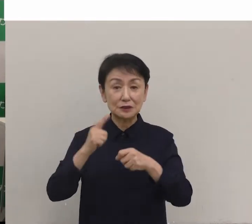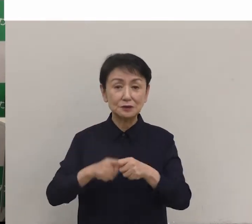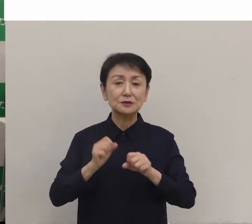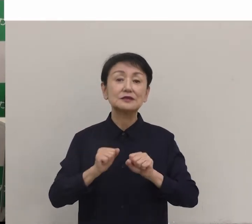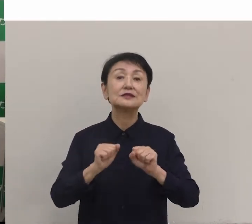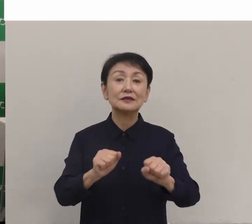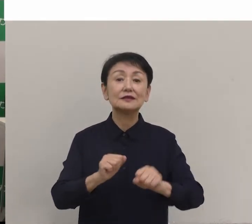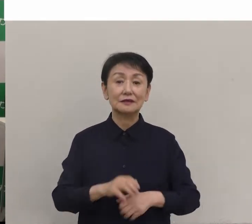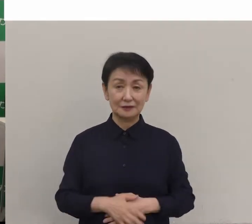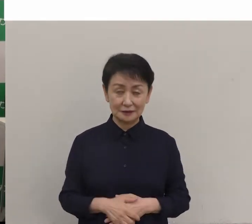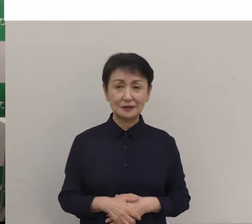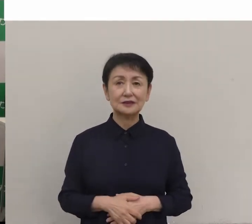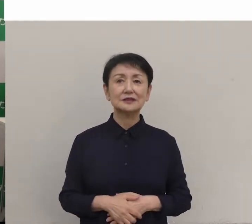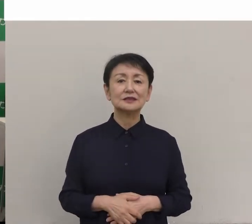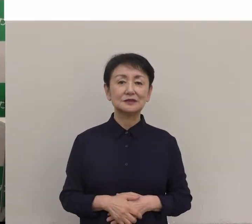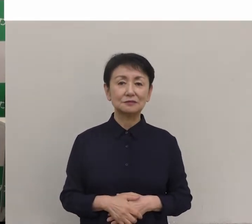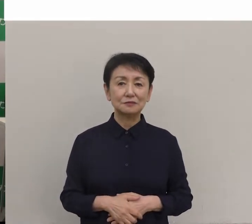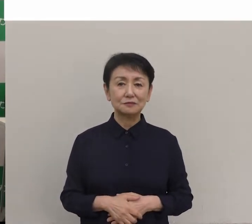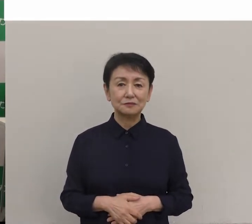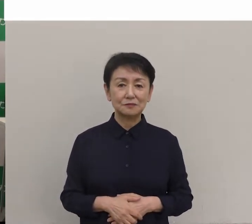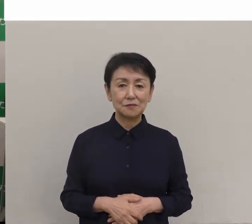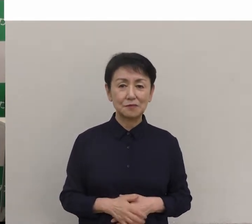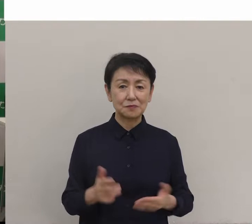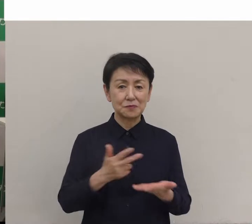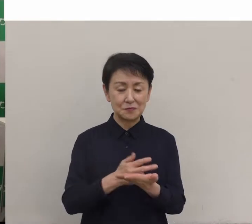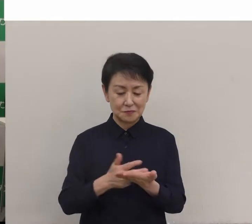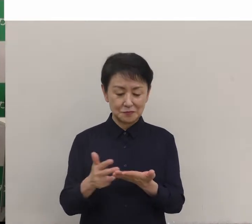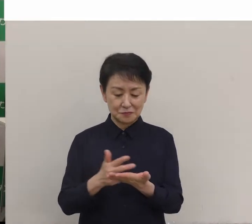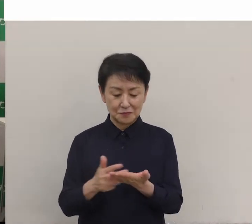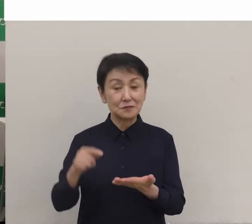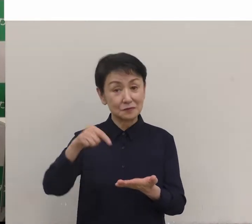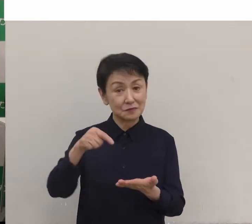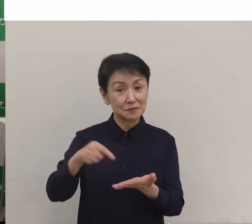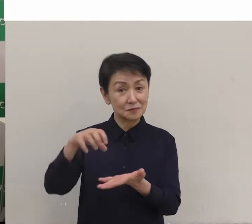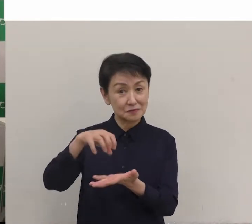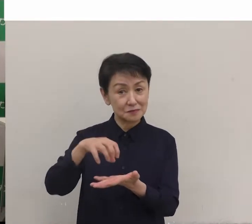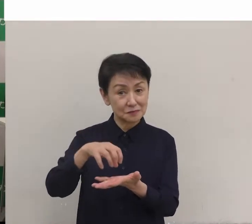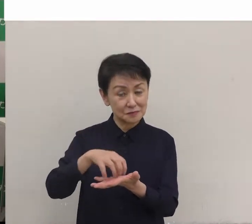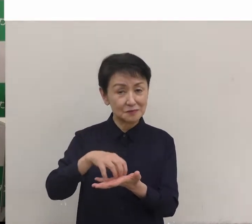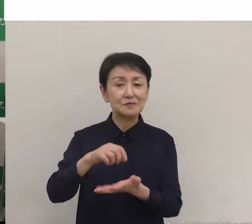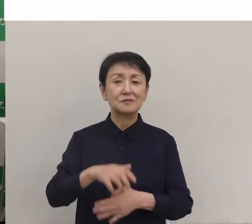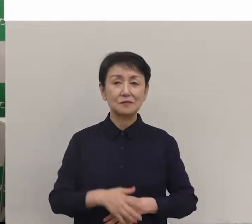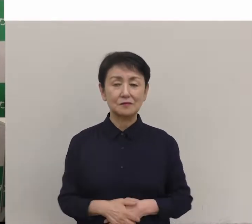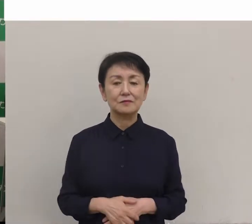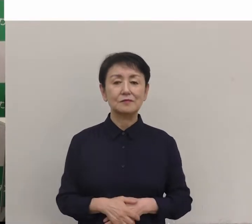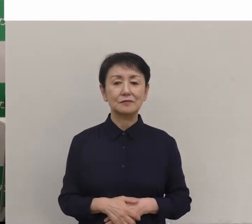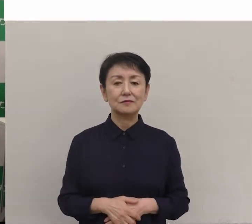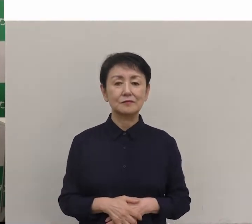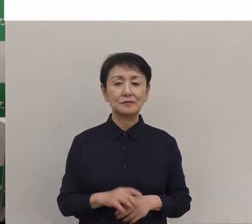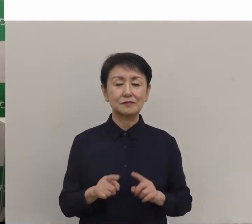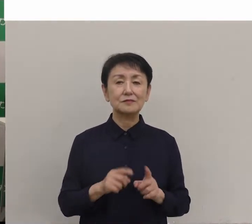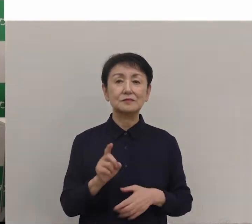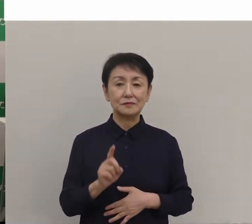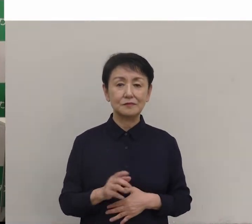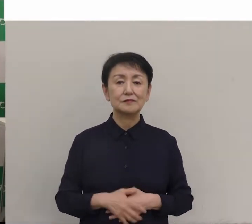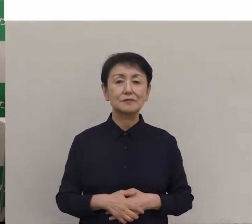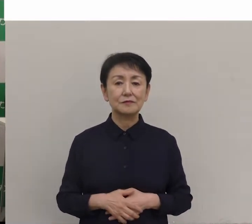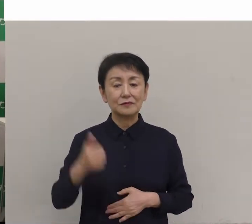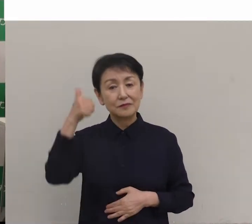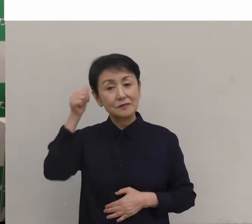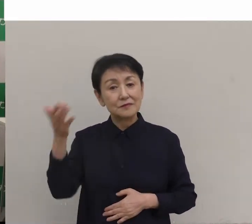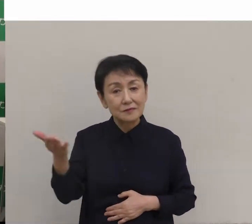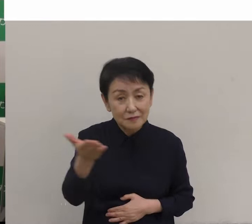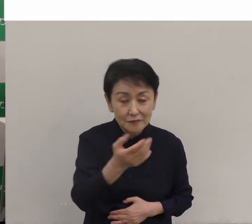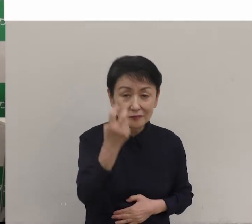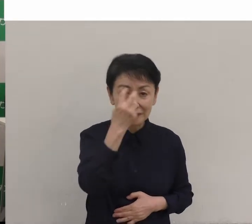料1にある2枚組の資料に概要をまとめてあります。1ページ目、1、アンケート調査の